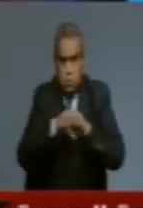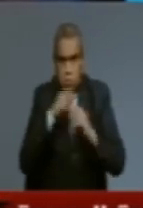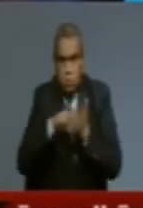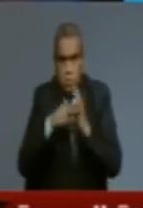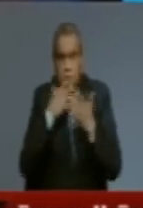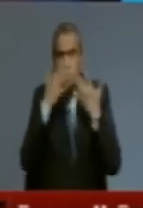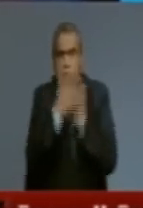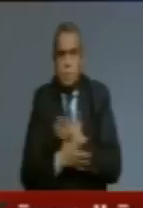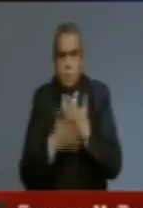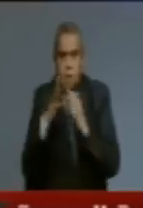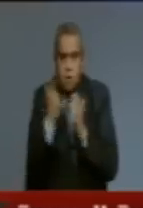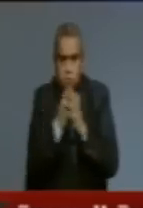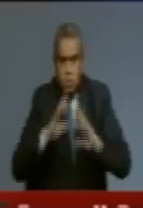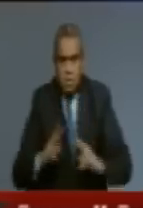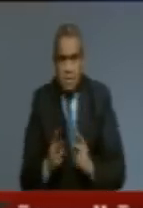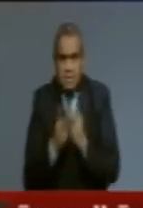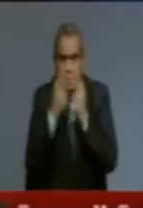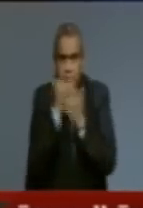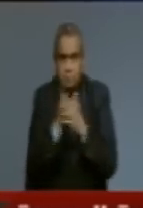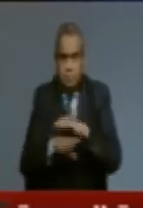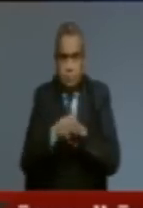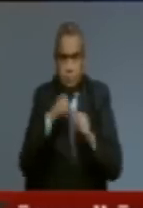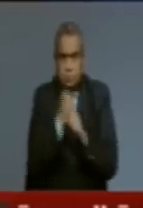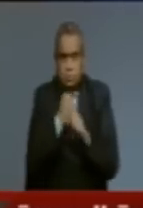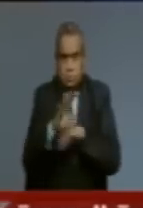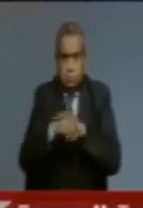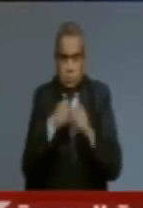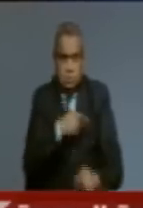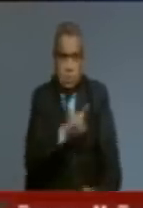بنيوية جديدة كي تصب في مصلحة ذلك.